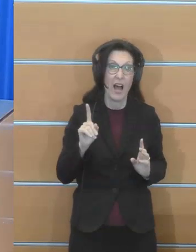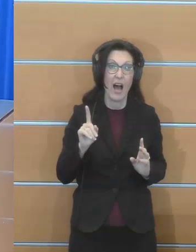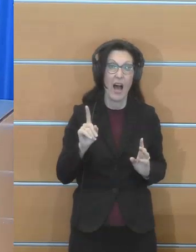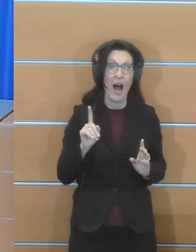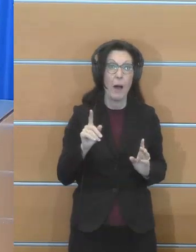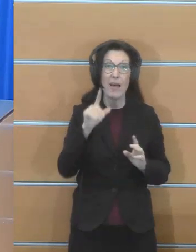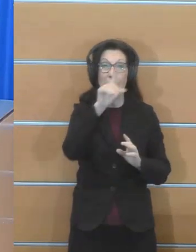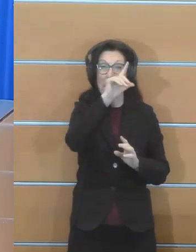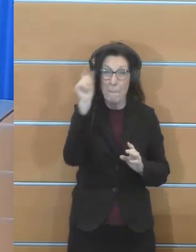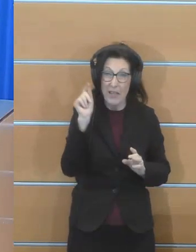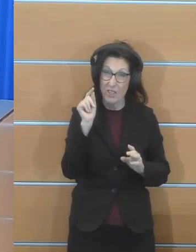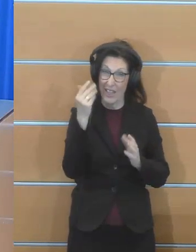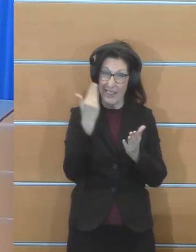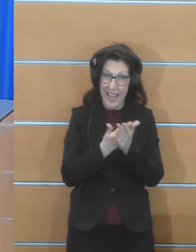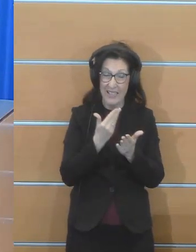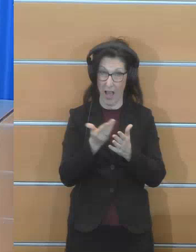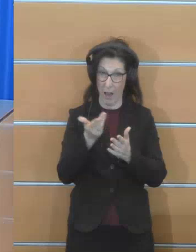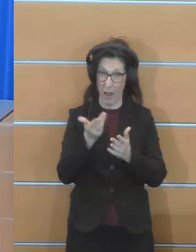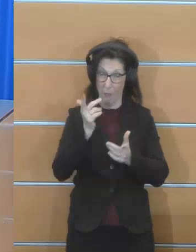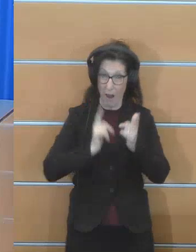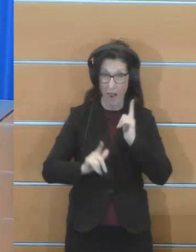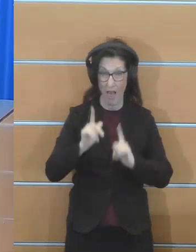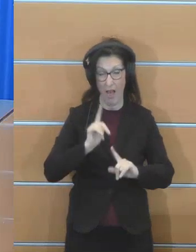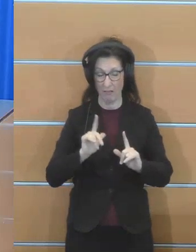leiden zu lassen ist abzulehnen